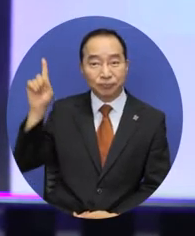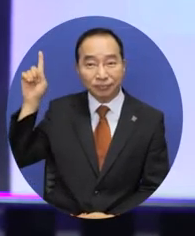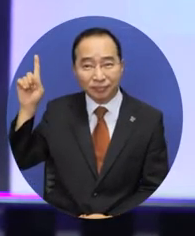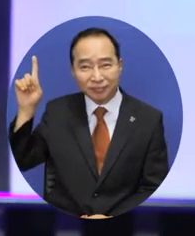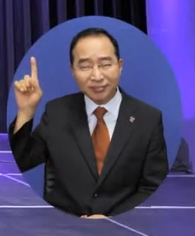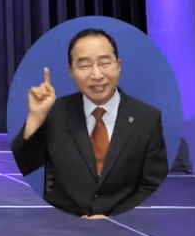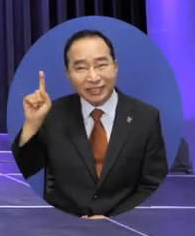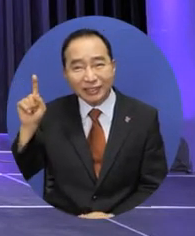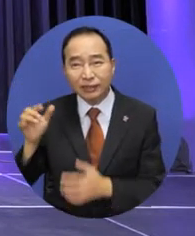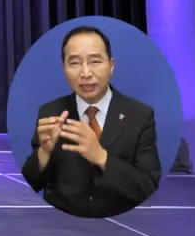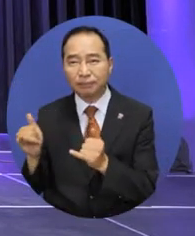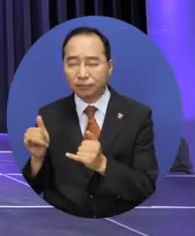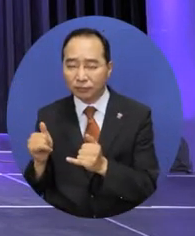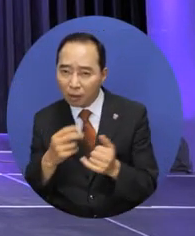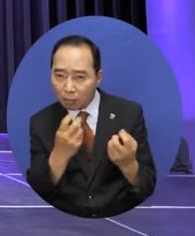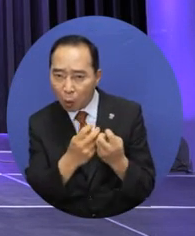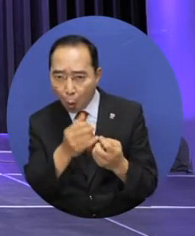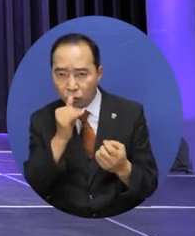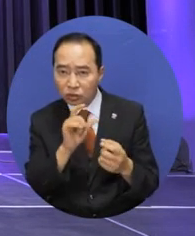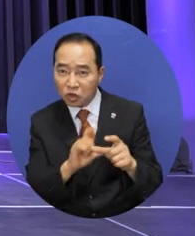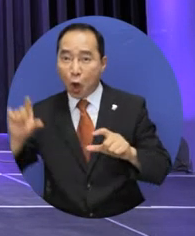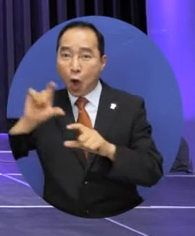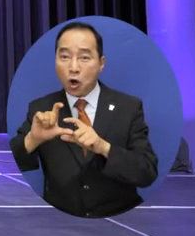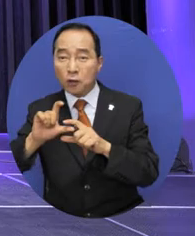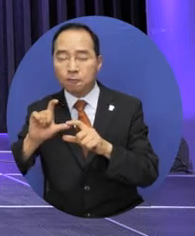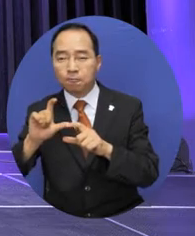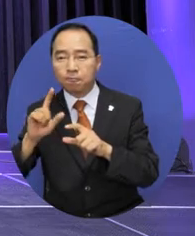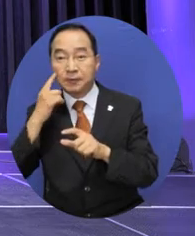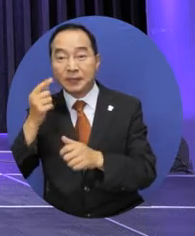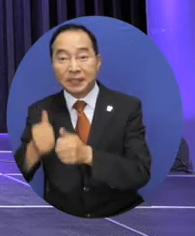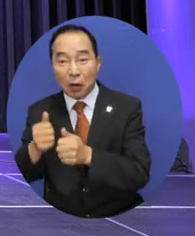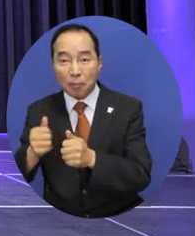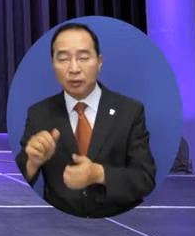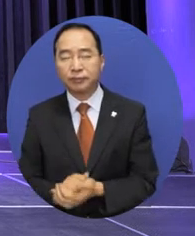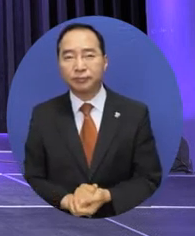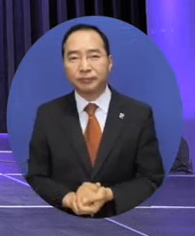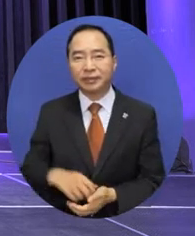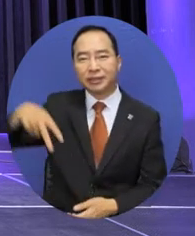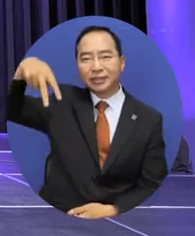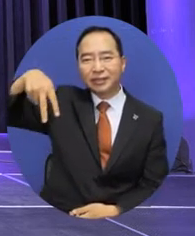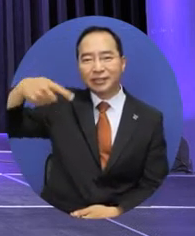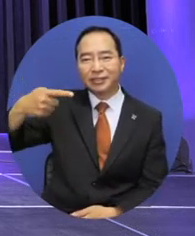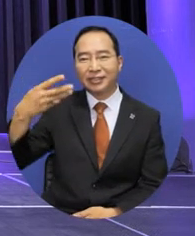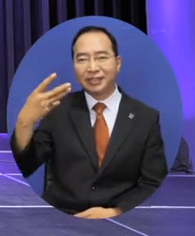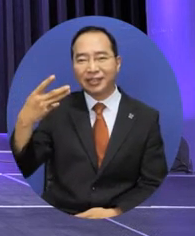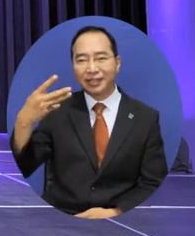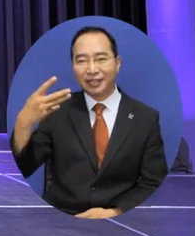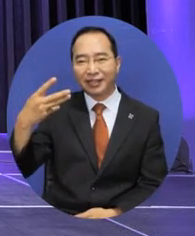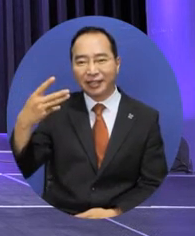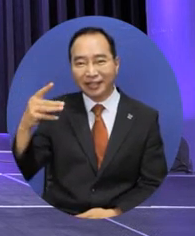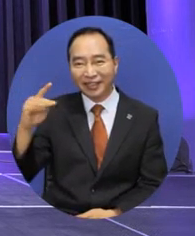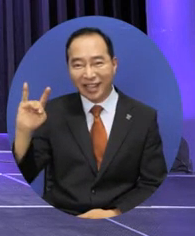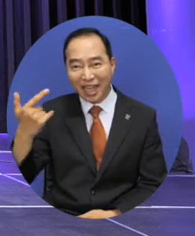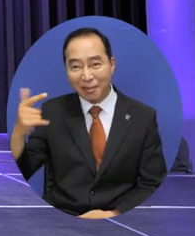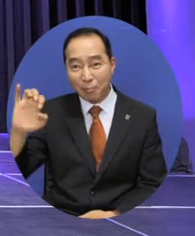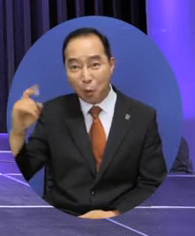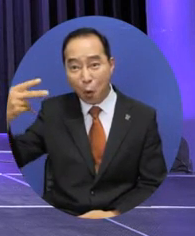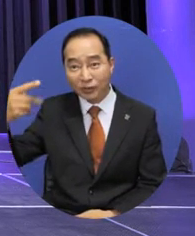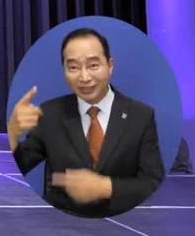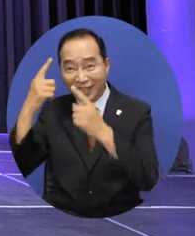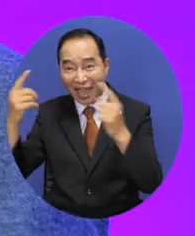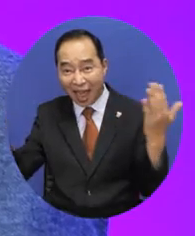했습니다. 스탠포드 대학 내에 감옥을 만들어 놓고 한쪽은 간수역을, 한쪽은 제수역을